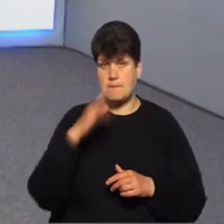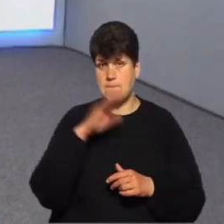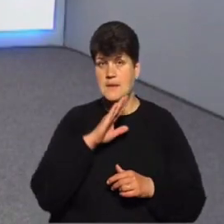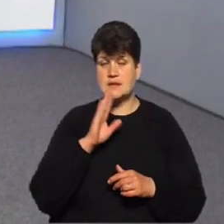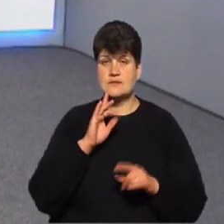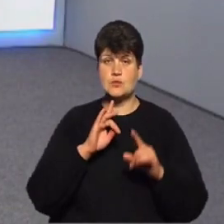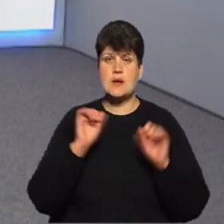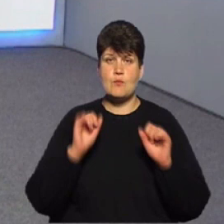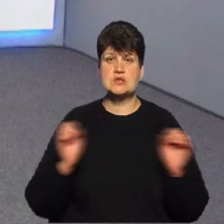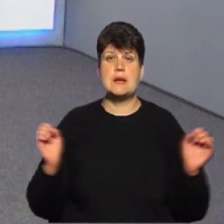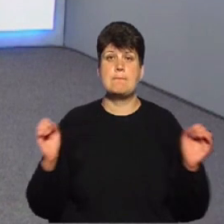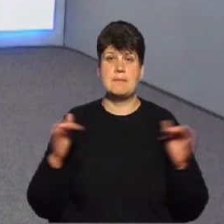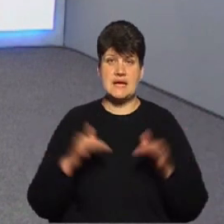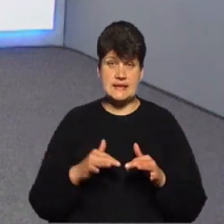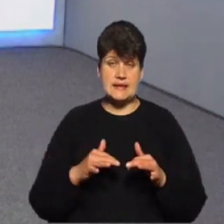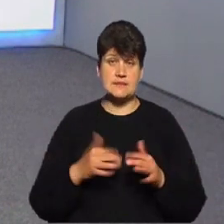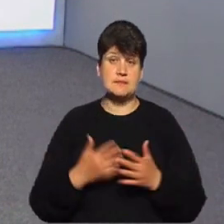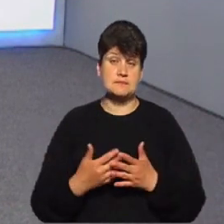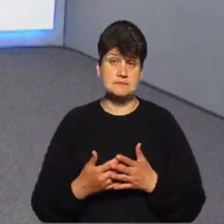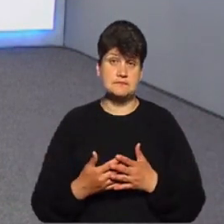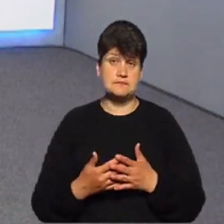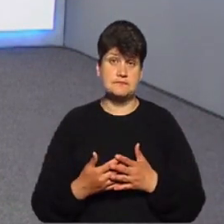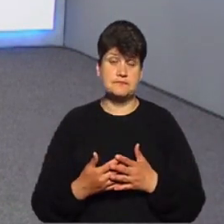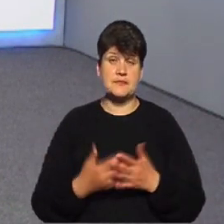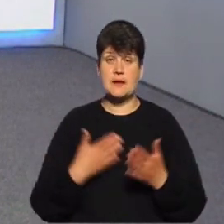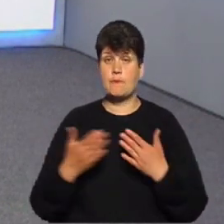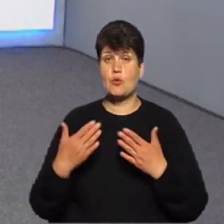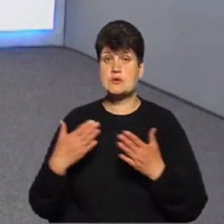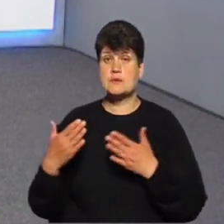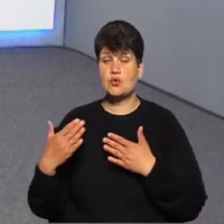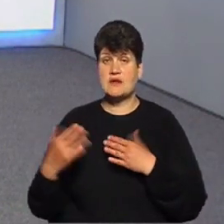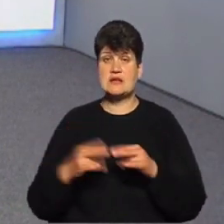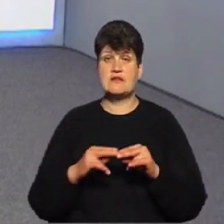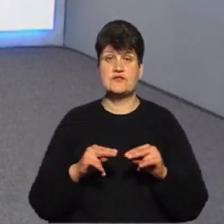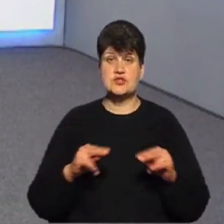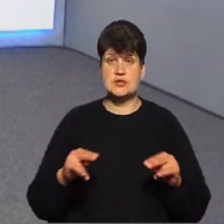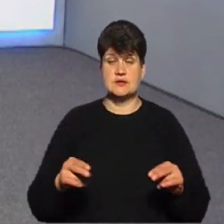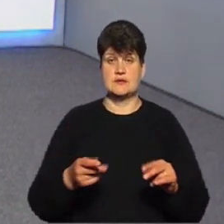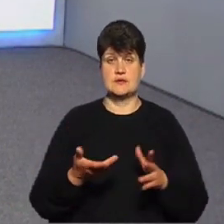можна прийти і, скажімо, поспілкуватися з вчителем відносно